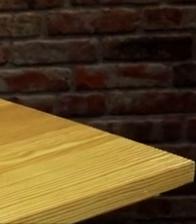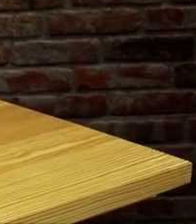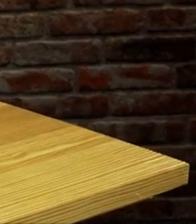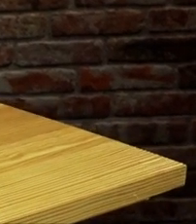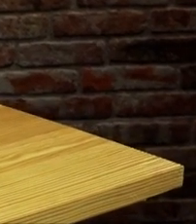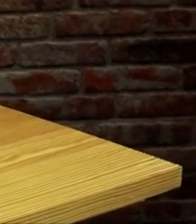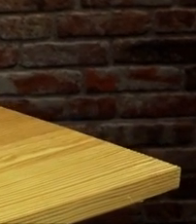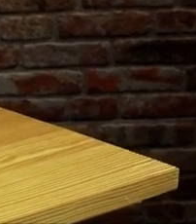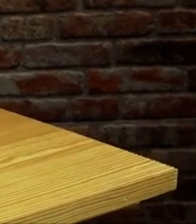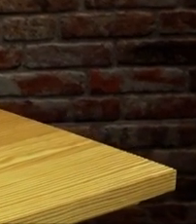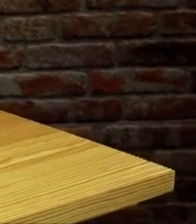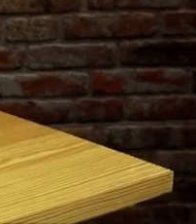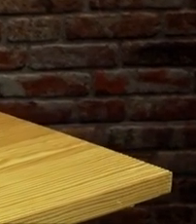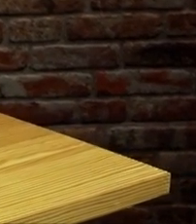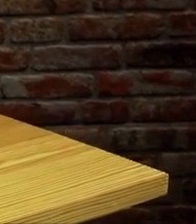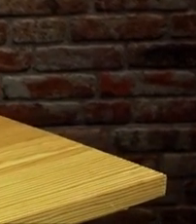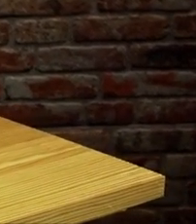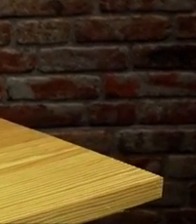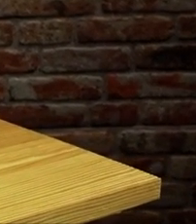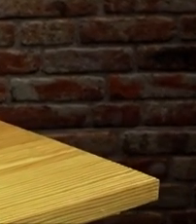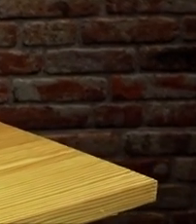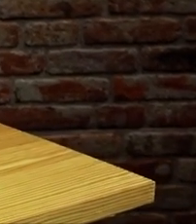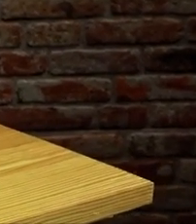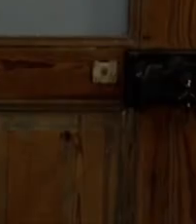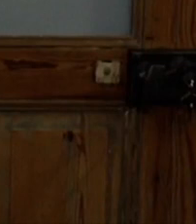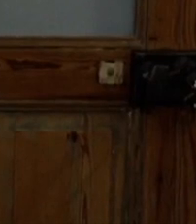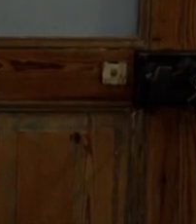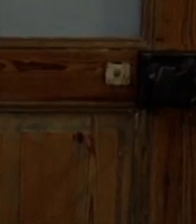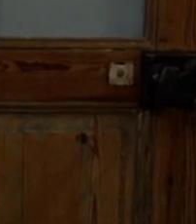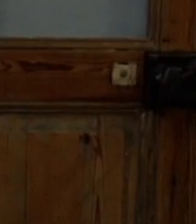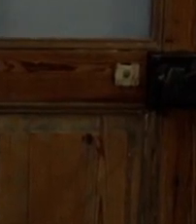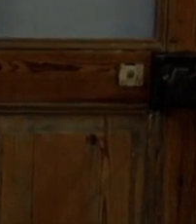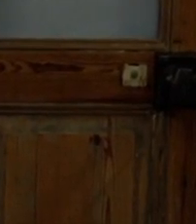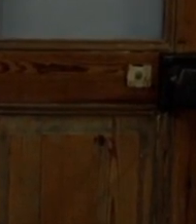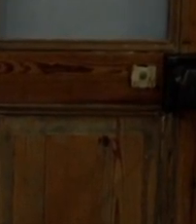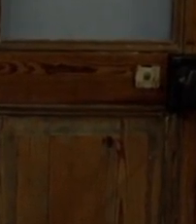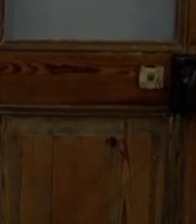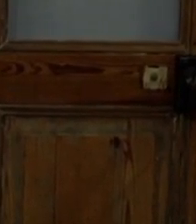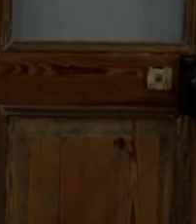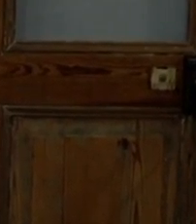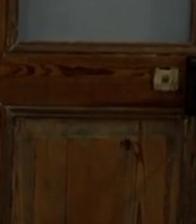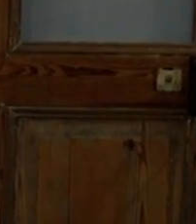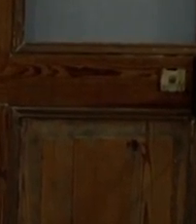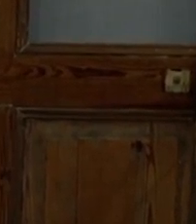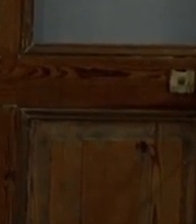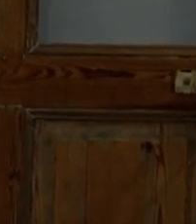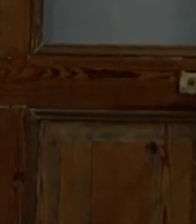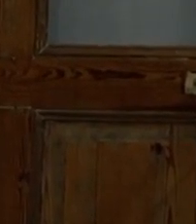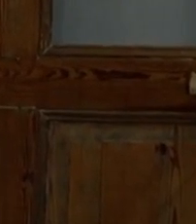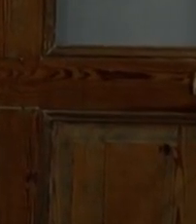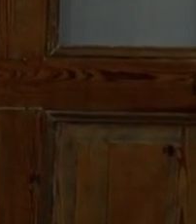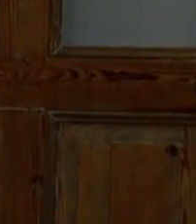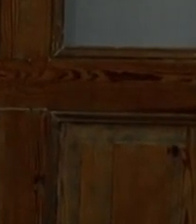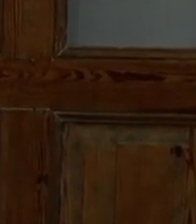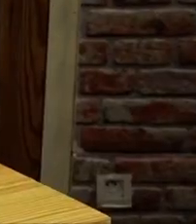Deux raisons principales expliquent l'importance du sommeil pour bien apprendre. Tout d'abord, le sommeil aide les enfants à rester attentifs